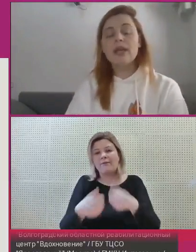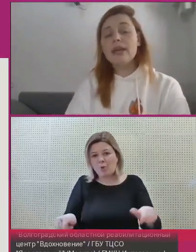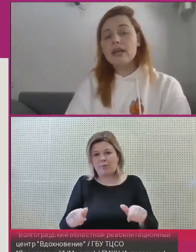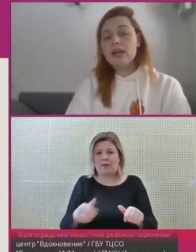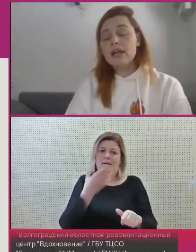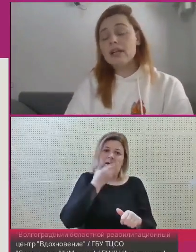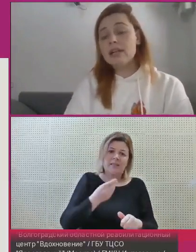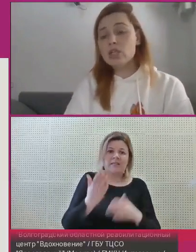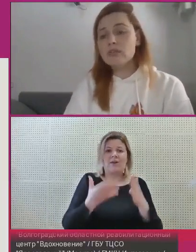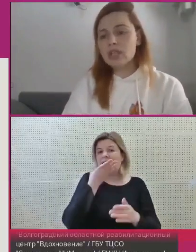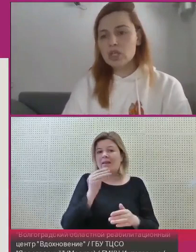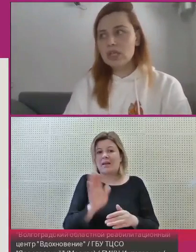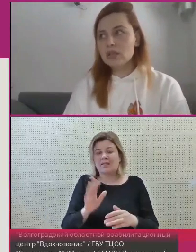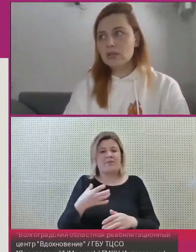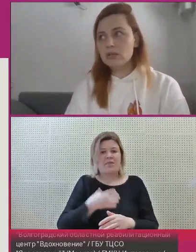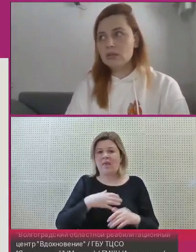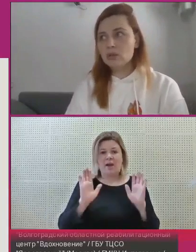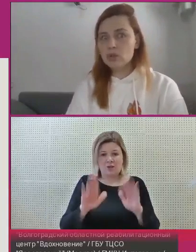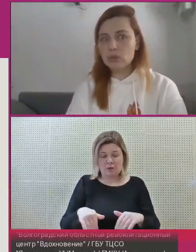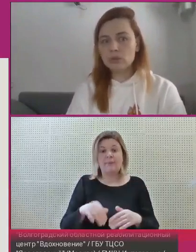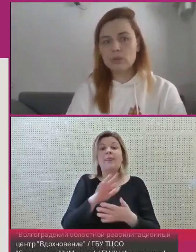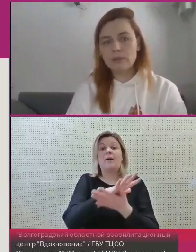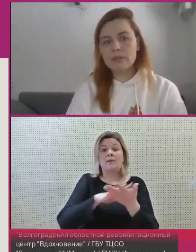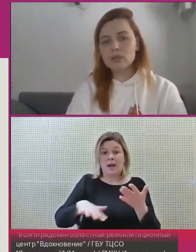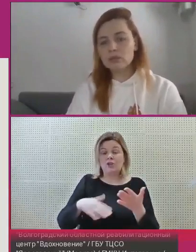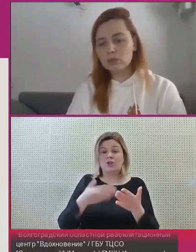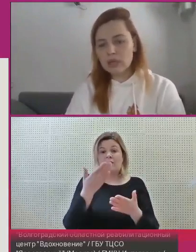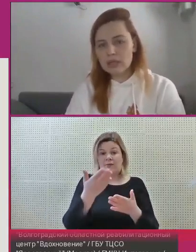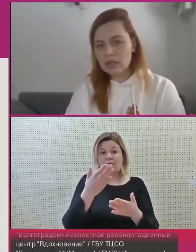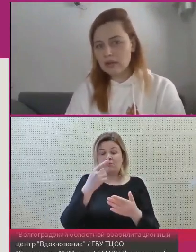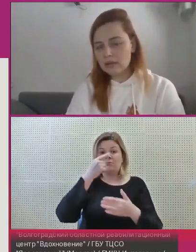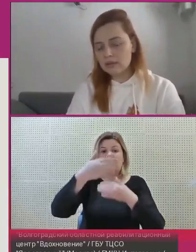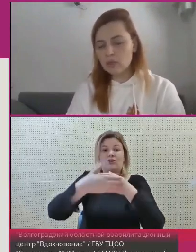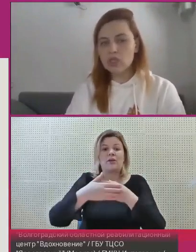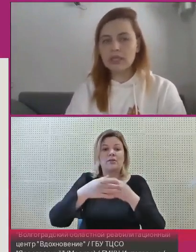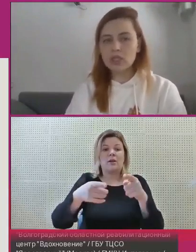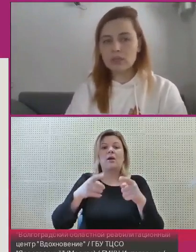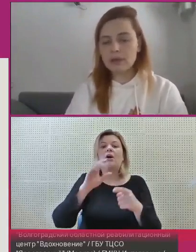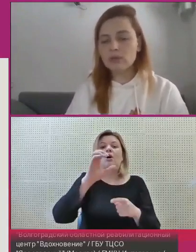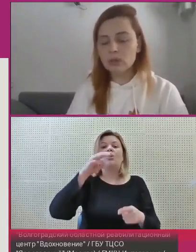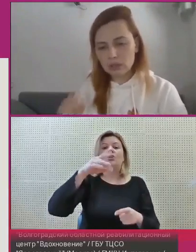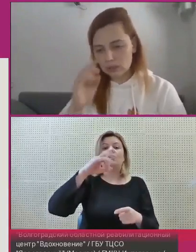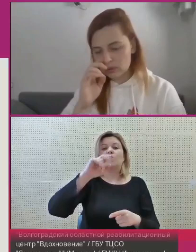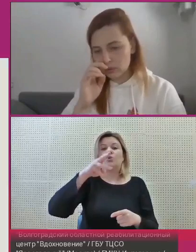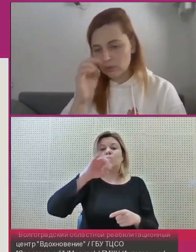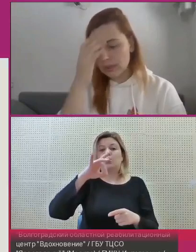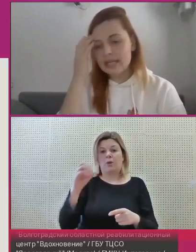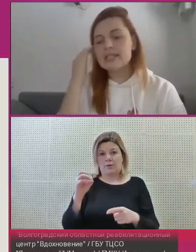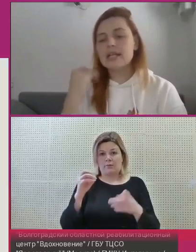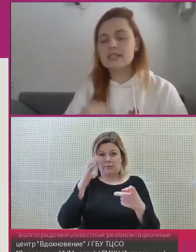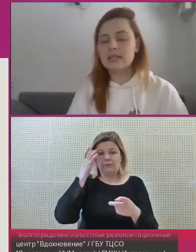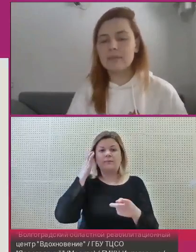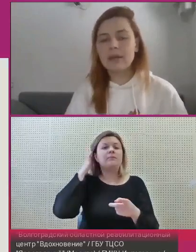важно. Дальше вы дошли до структуры. Структура, она больше, конечно, про внутреннюю